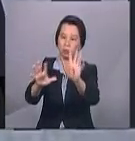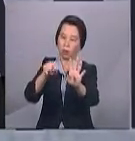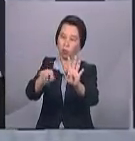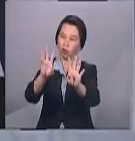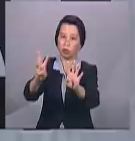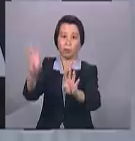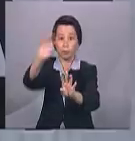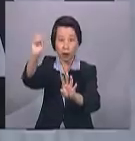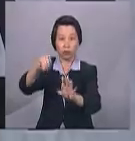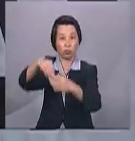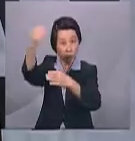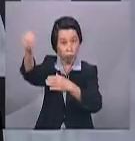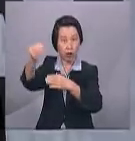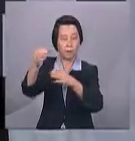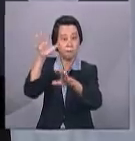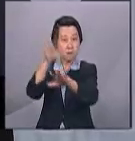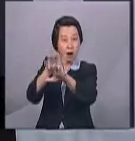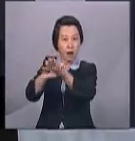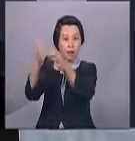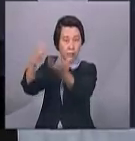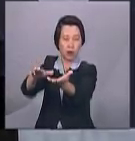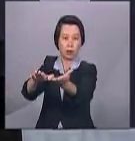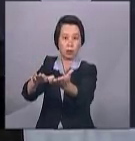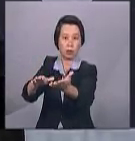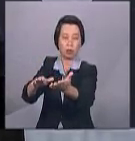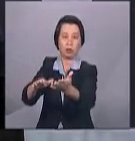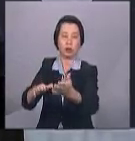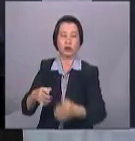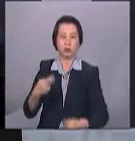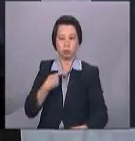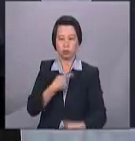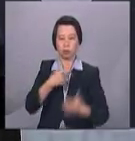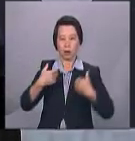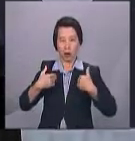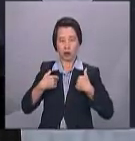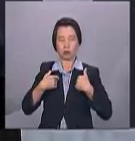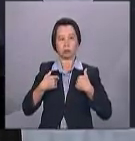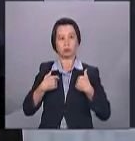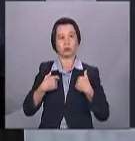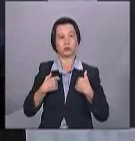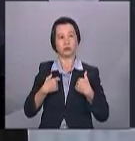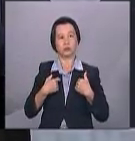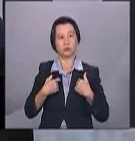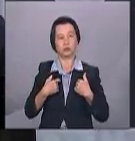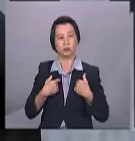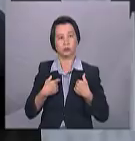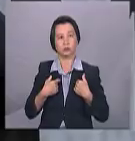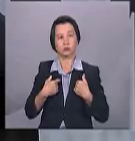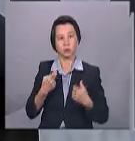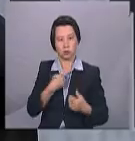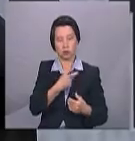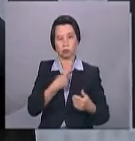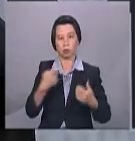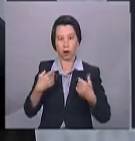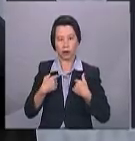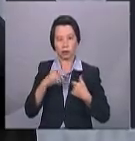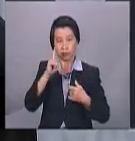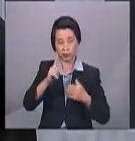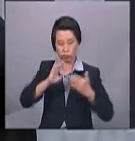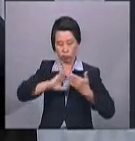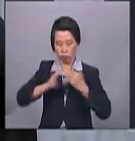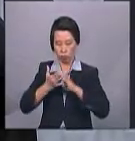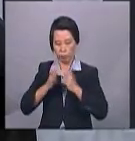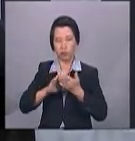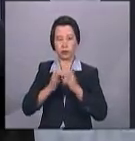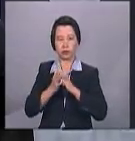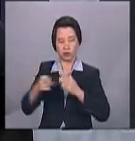4.6%. Jadi dari kita ada setelah adakan satu komuniti yang